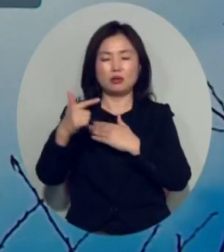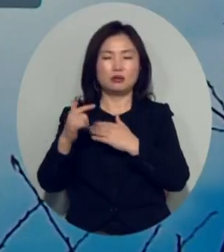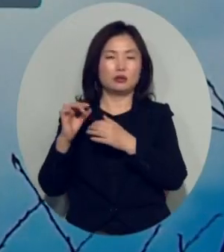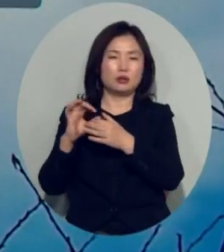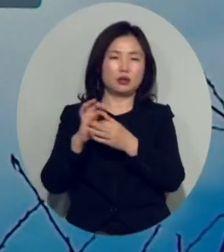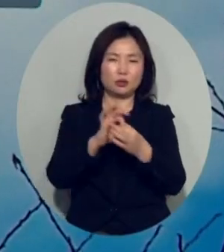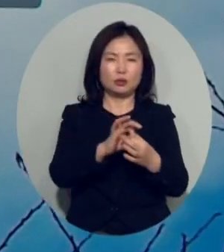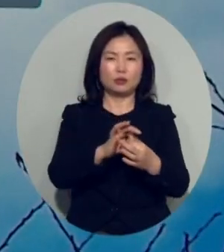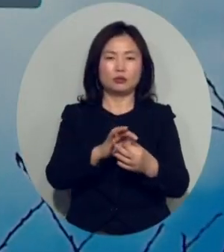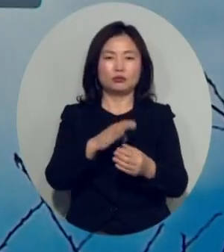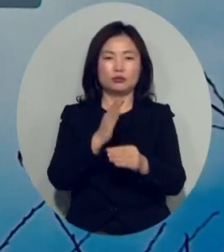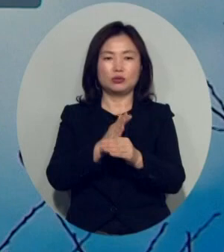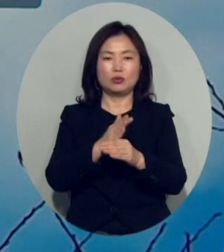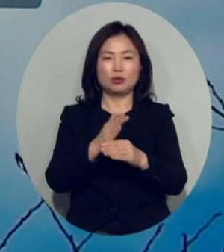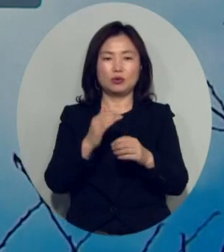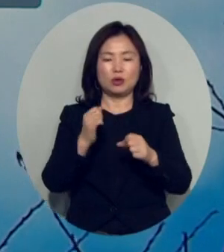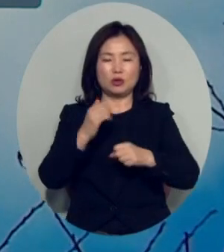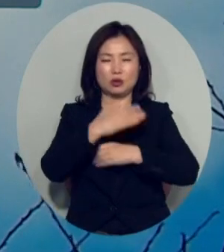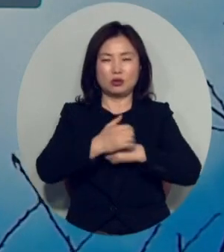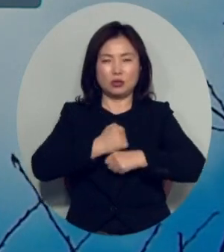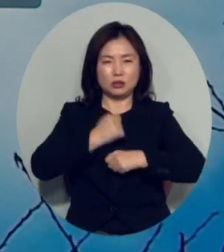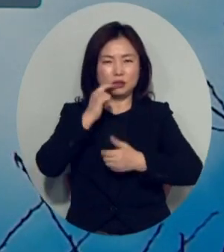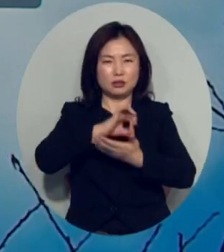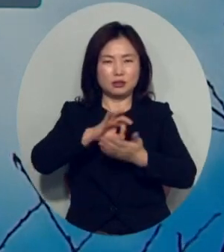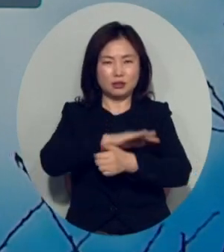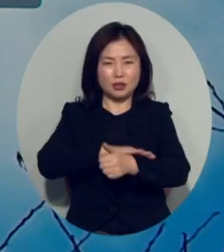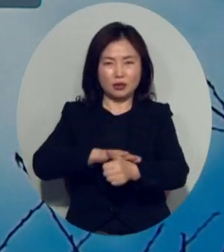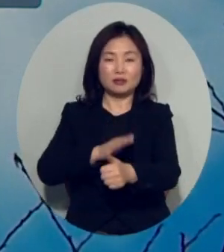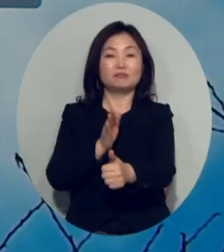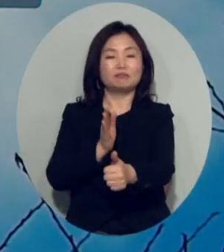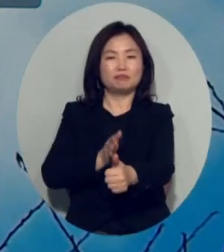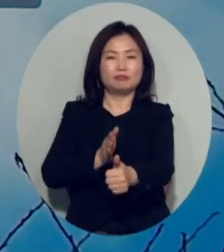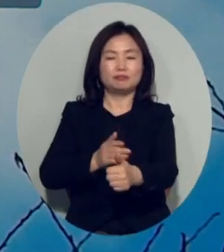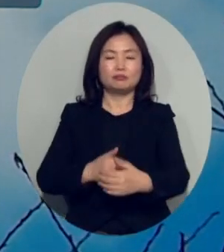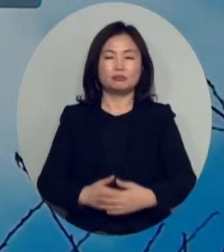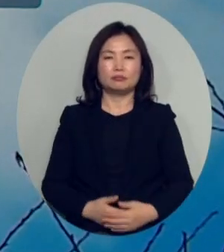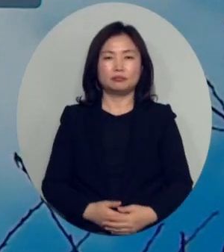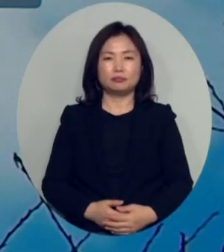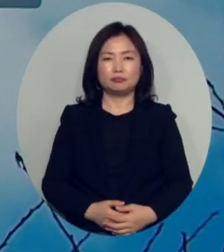일교차 큰 날씨가 예상됩니다 환절기 건강관리 잘하시는게 좋겠습니다